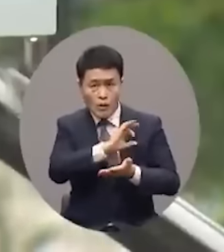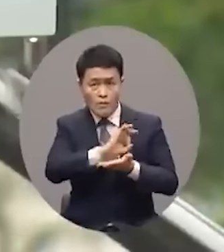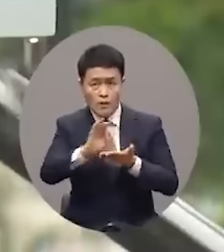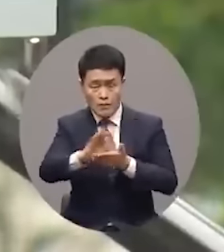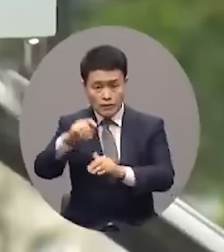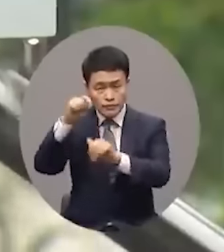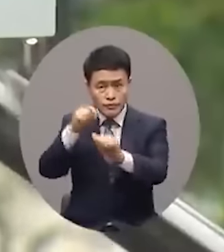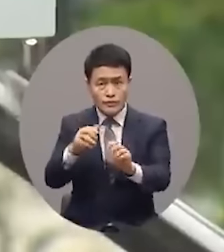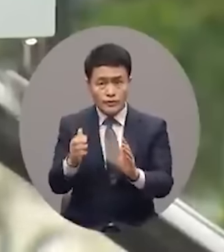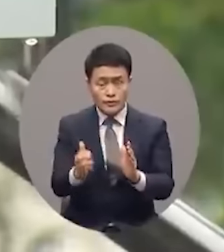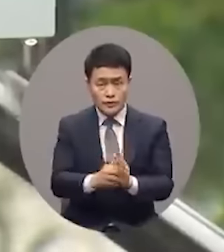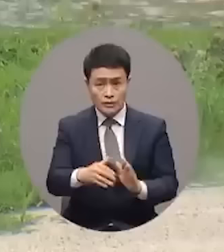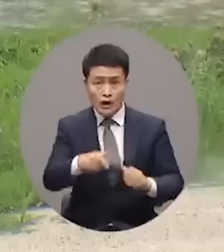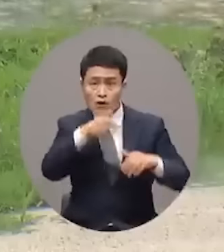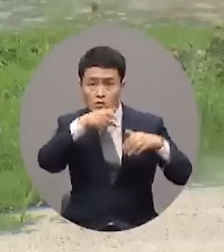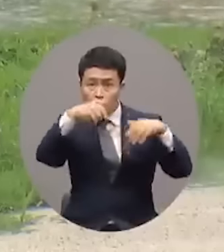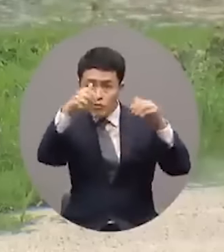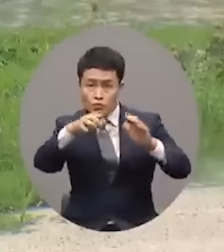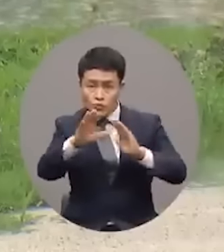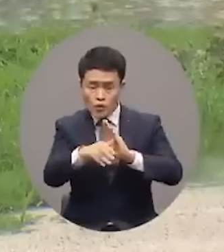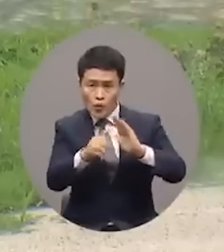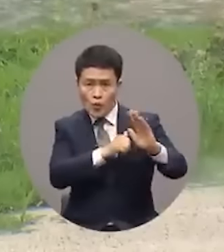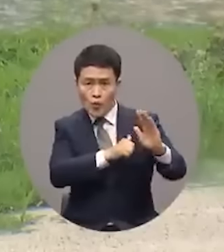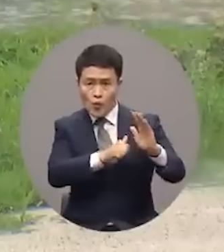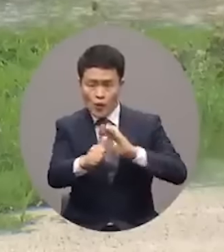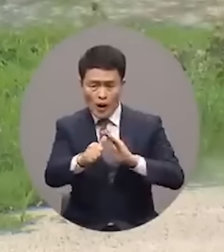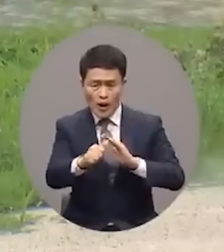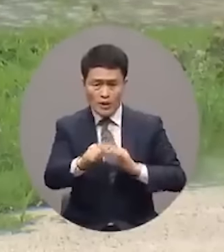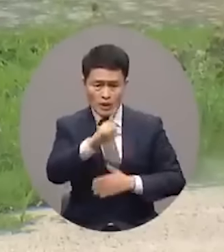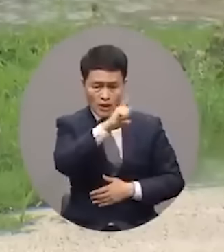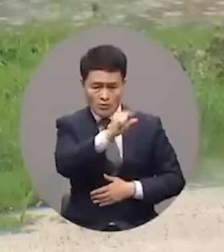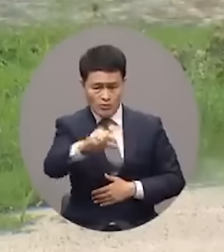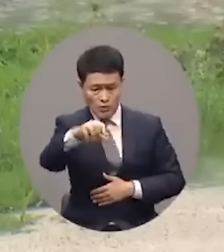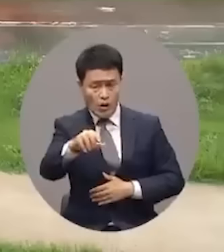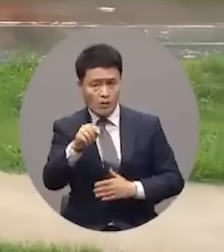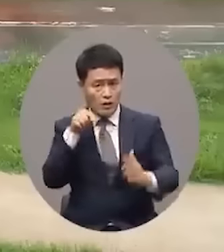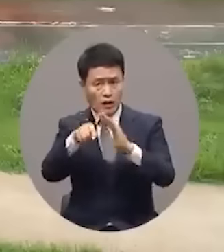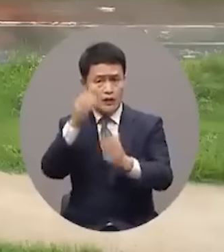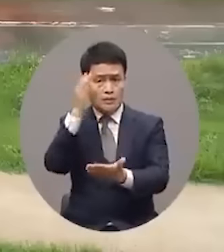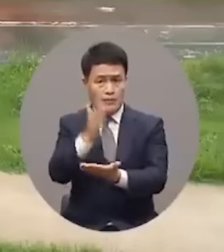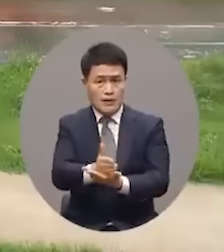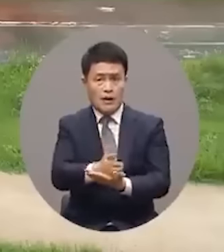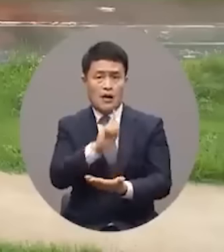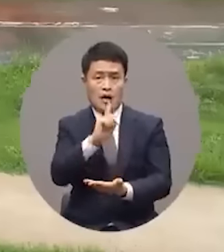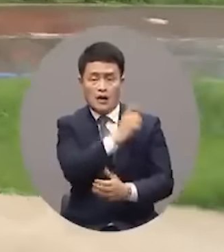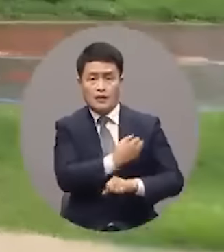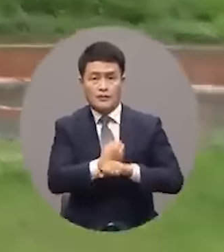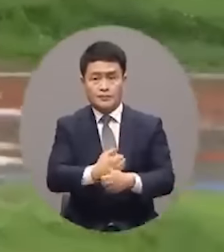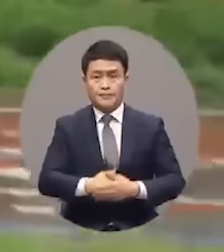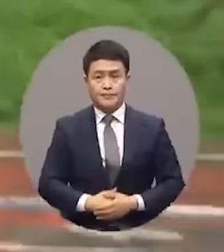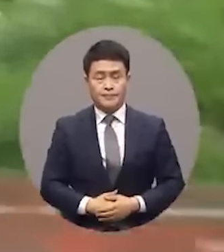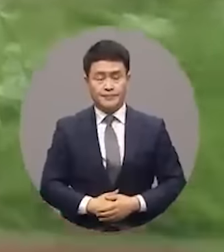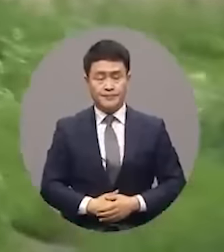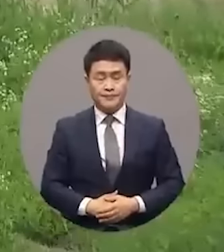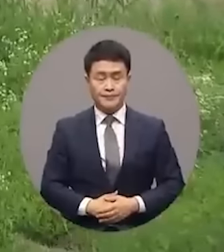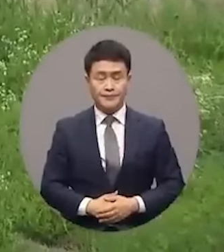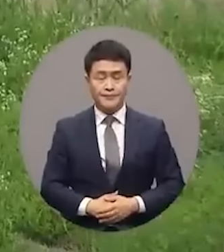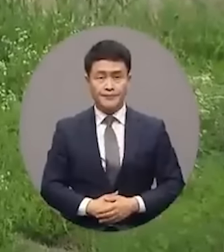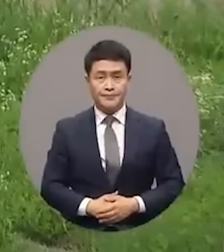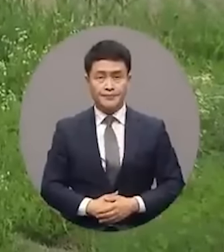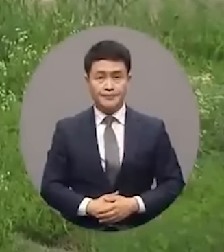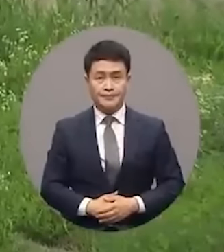지시하는 한편 강수 집중 시간대 외출이나 취약 지역 접근을 자제해달라고 당부했습니다. MBC 뉴스